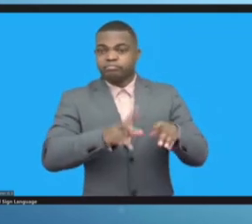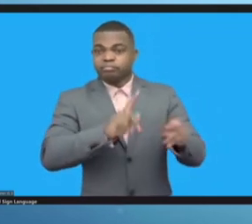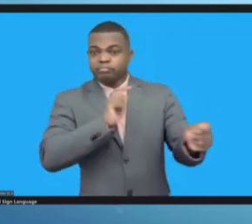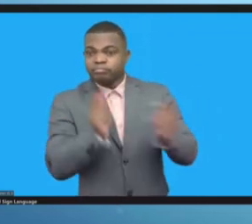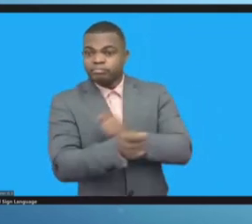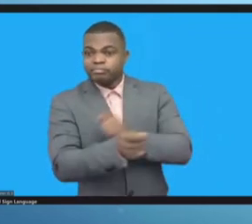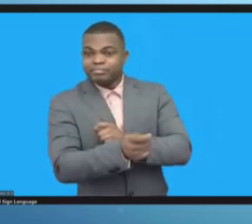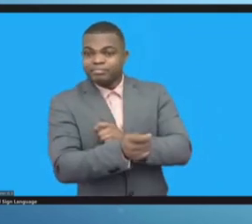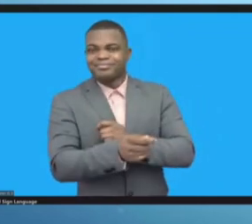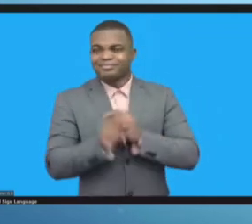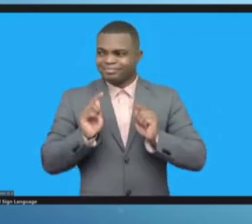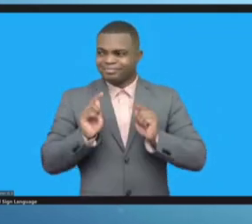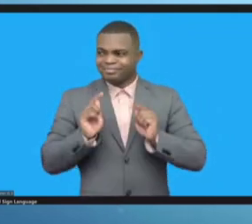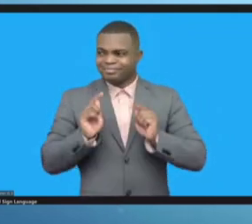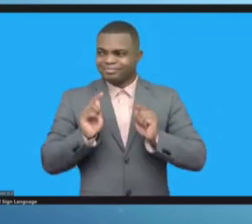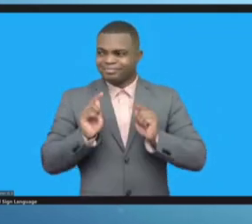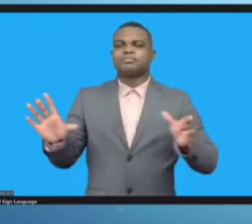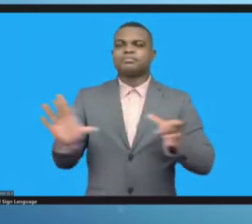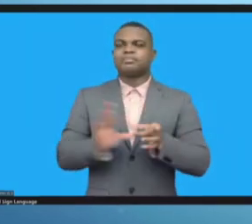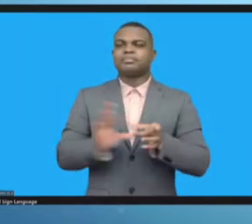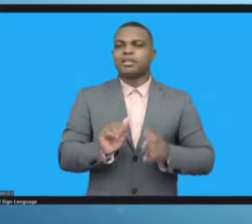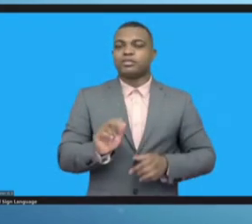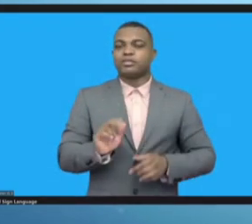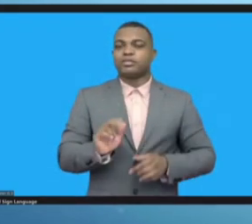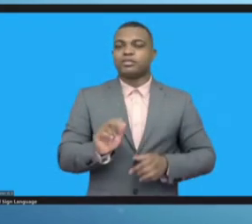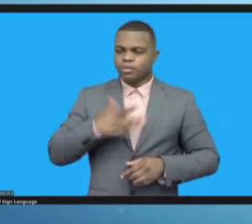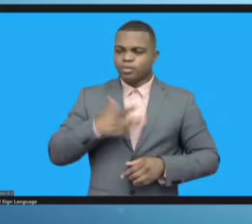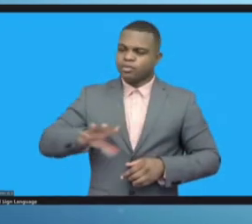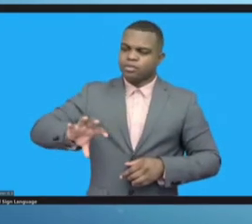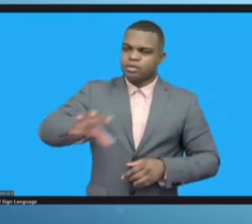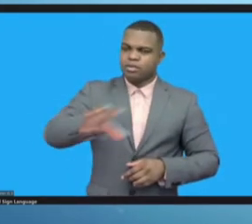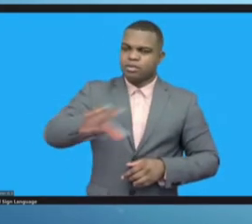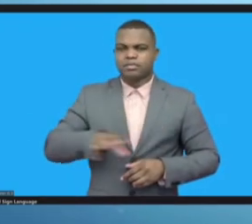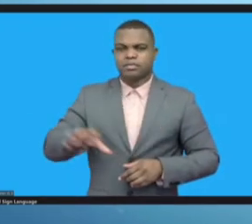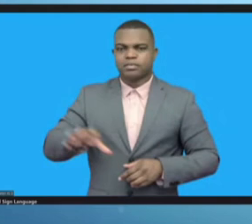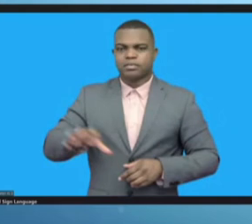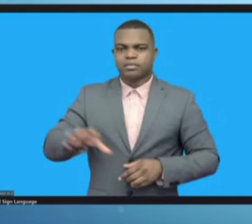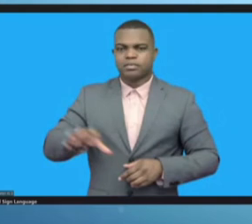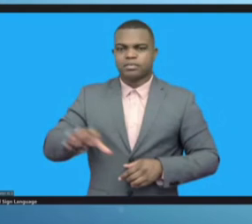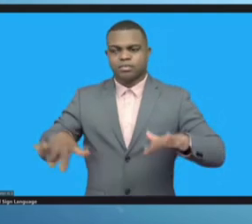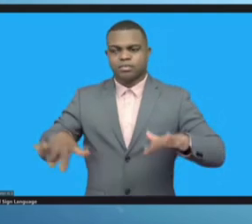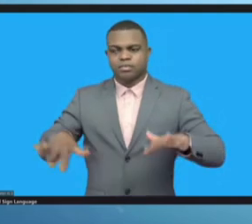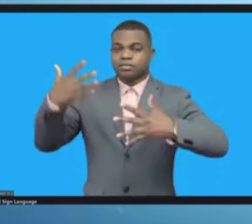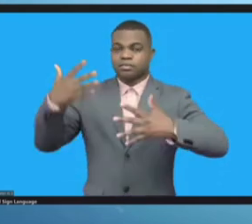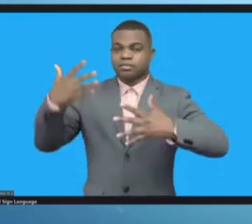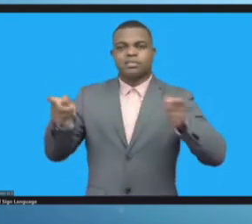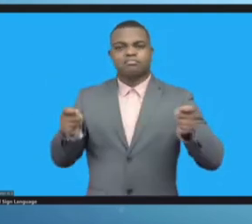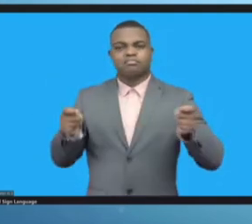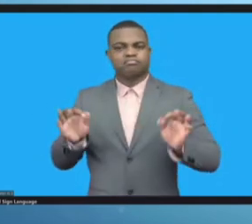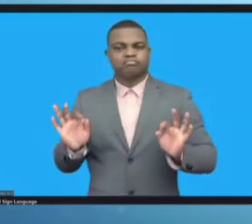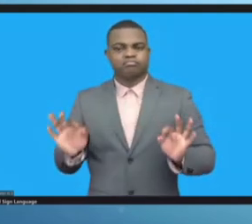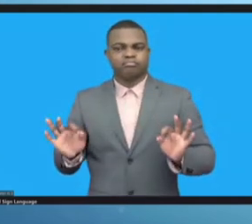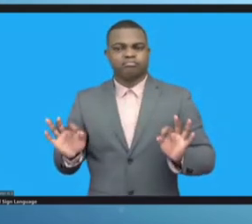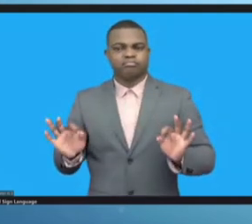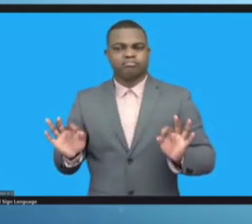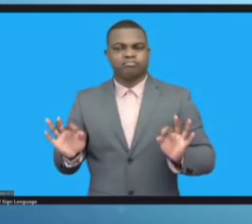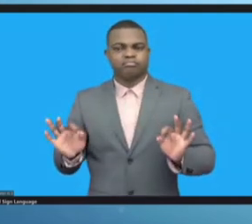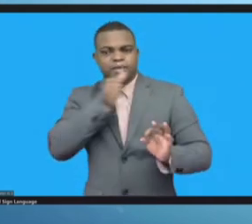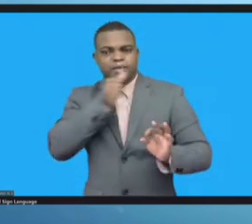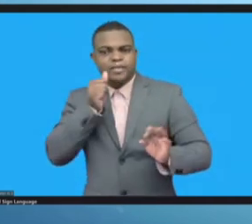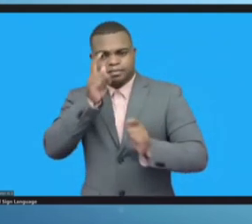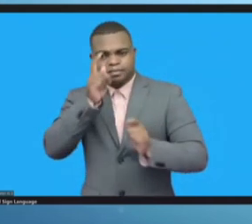La gouvernance des données et la protection donc, de la confidentialité donc dans le cadre donc, d'un cadre